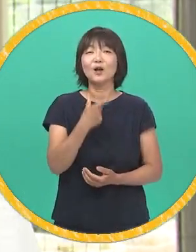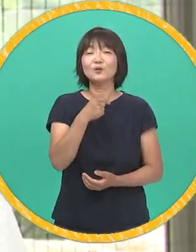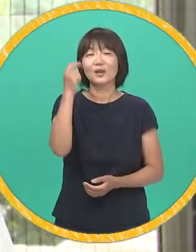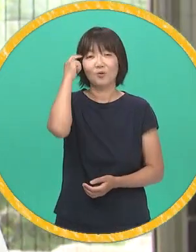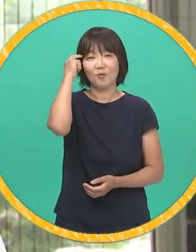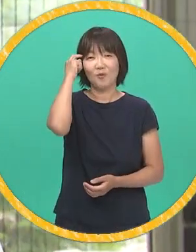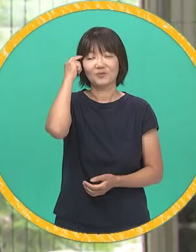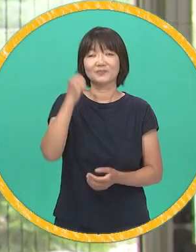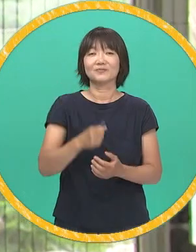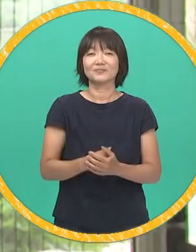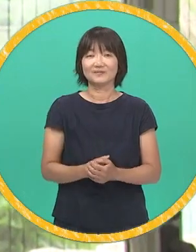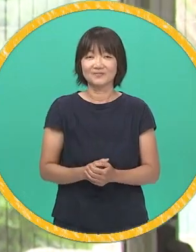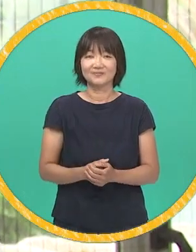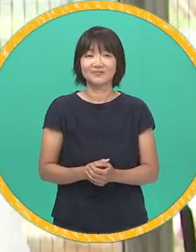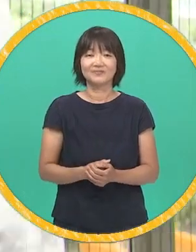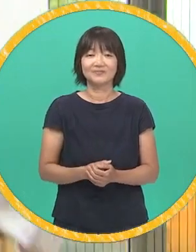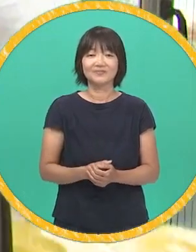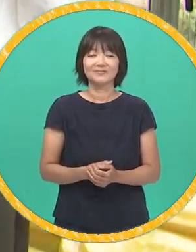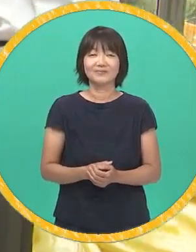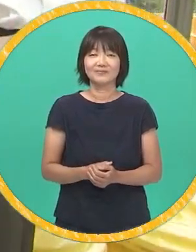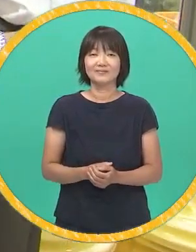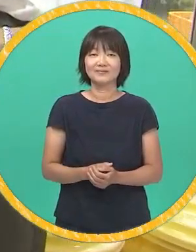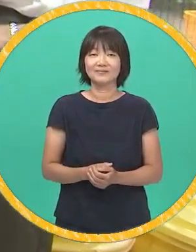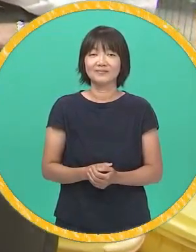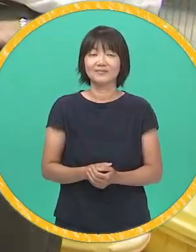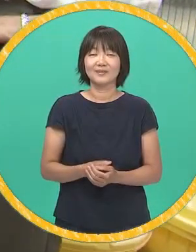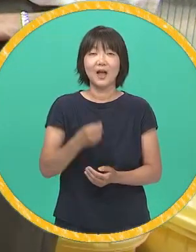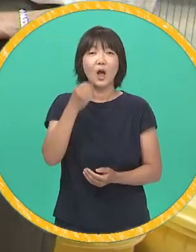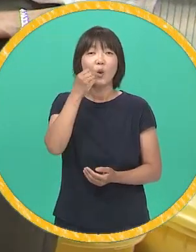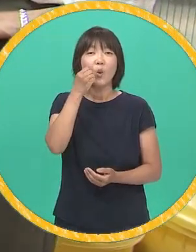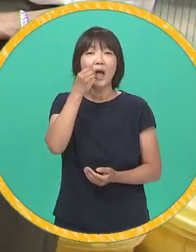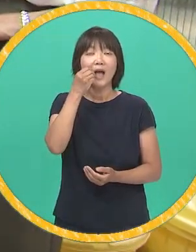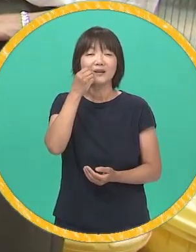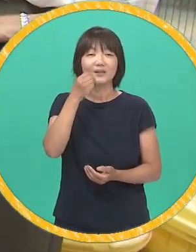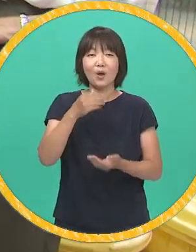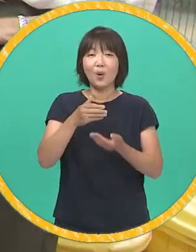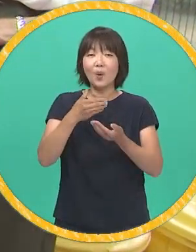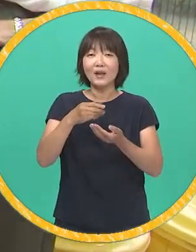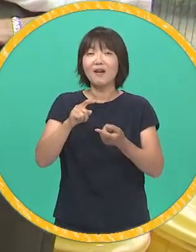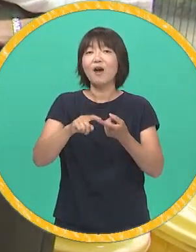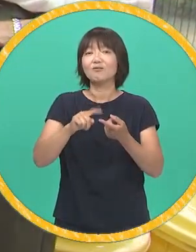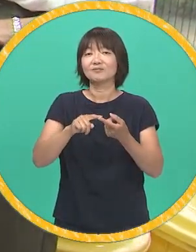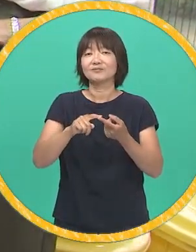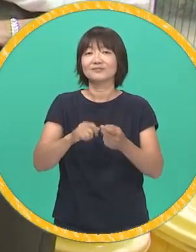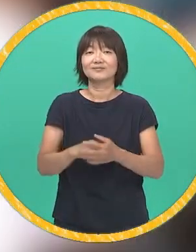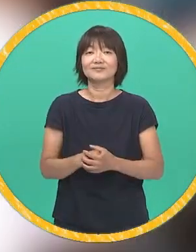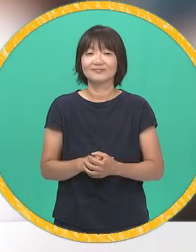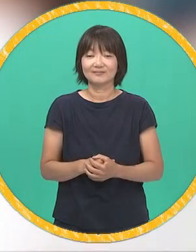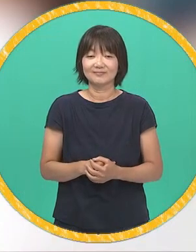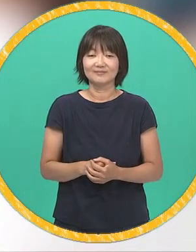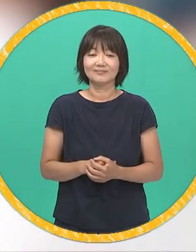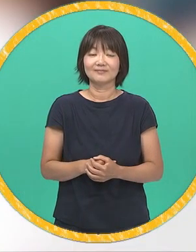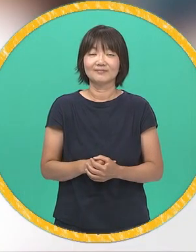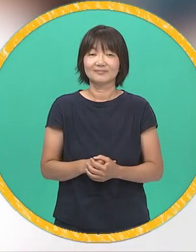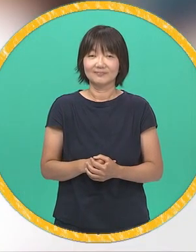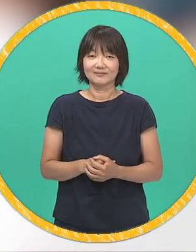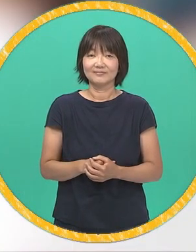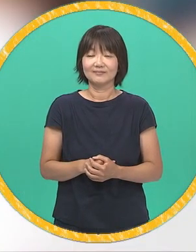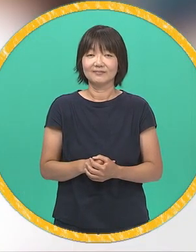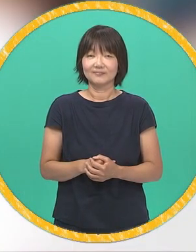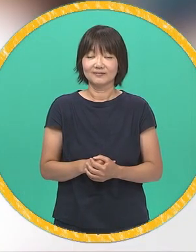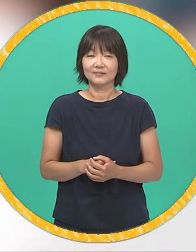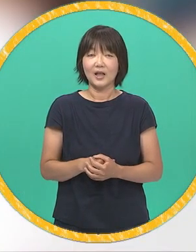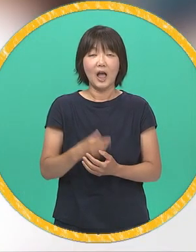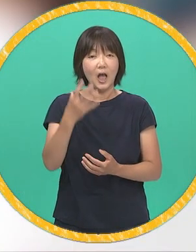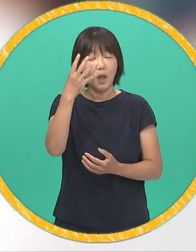ます4に入ったとってもご飯に合いそうすっげーっそんな杉田